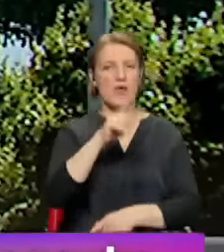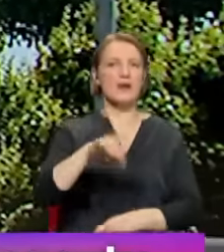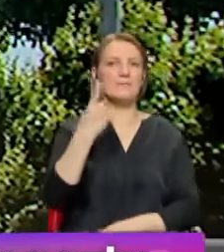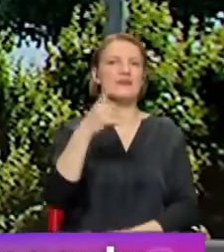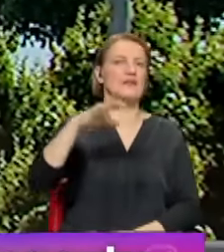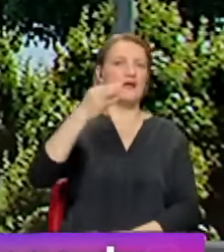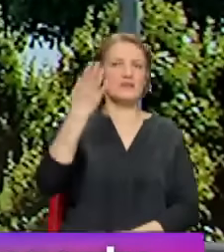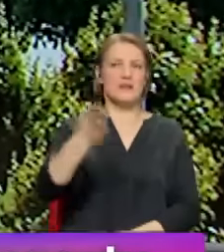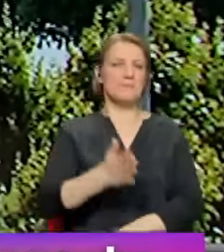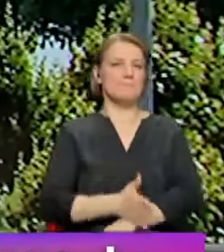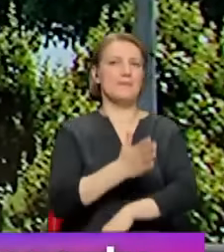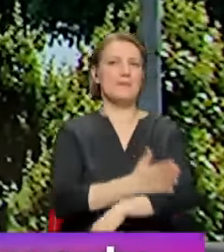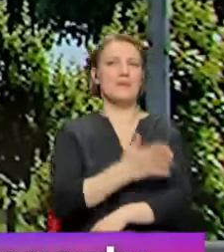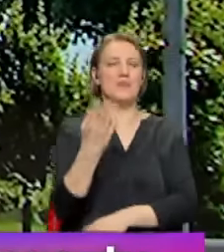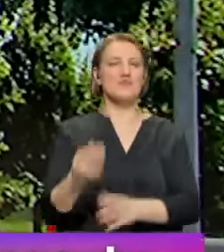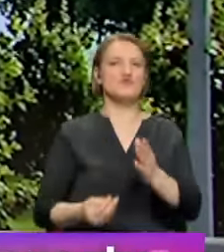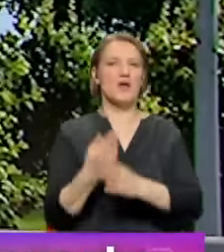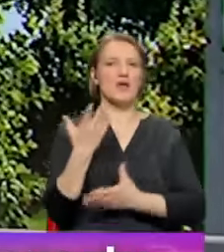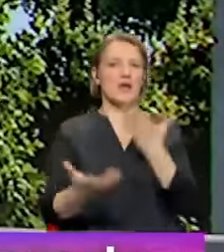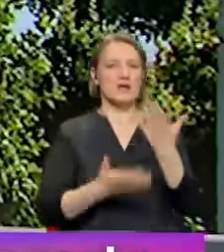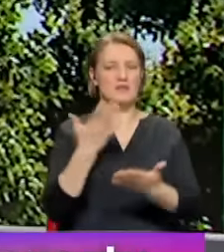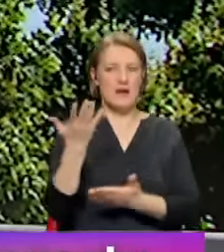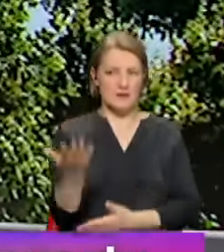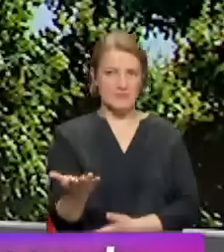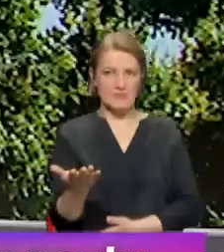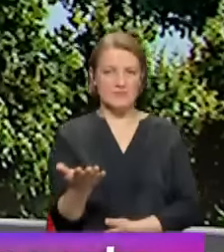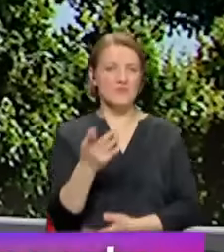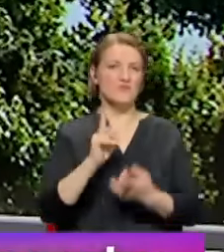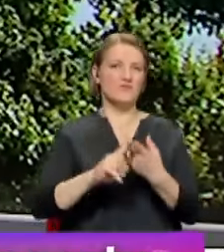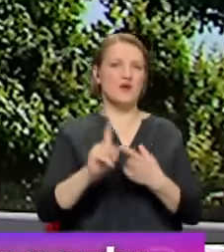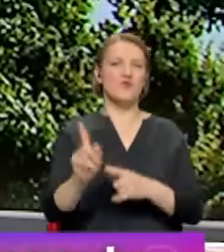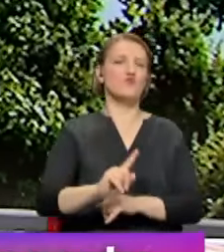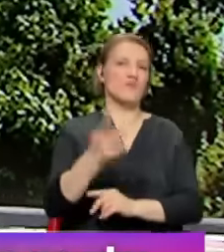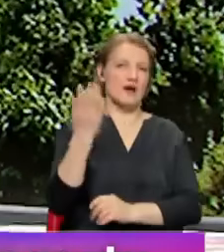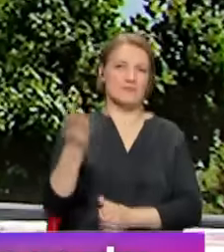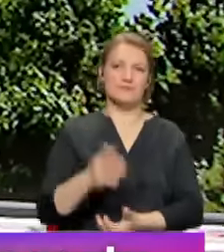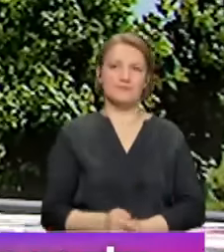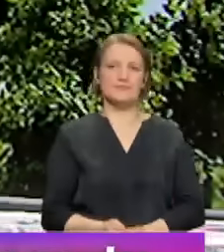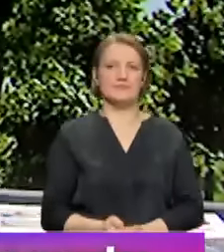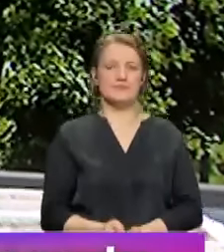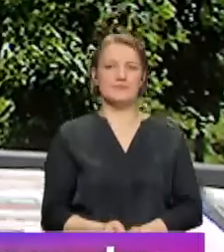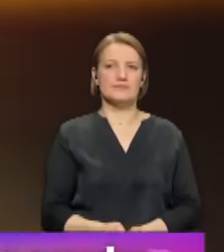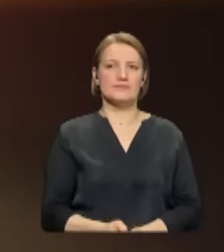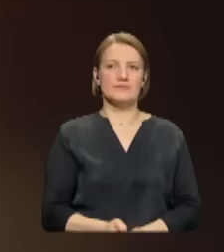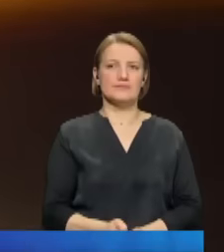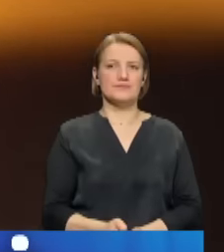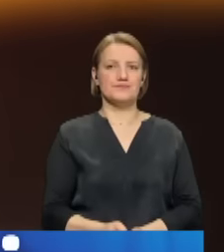bir tanesi memlekette çıkan yangınlar, yükselen alevler ve Şanlıurfa'ya gidiyoruz.